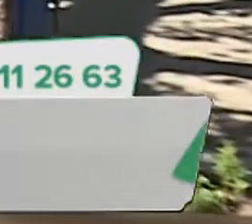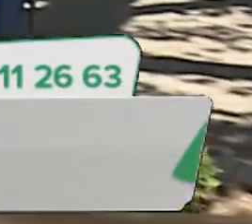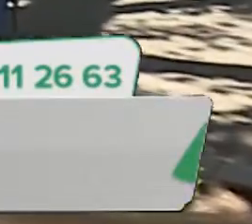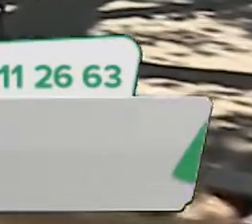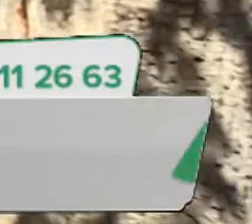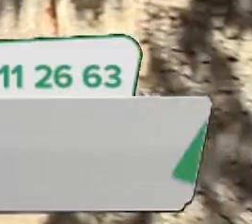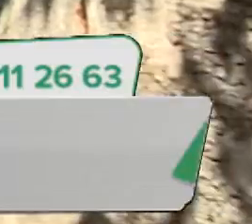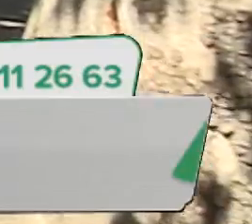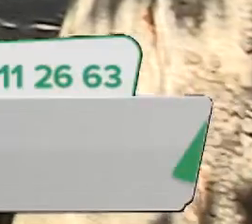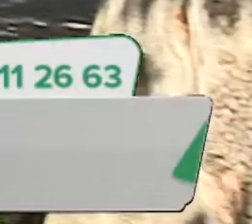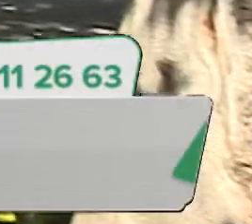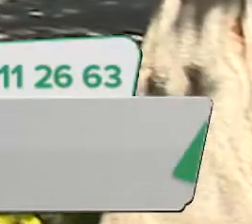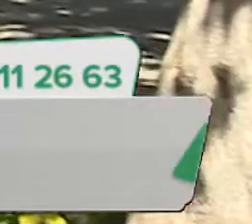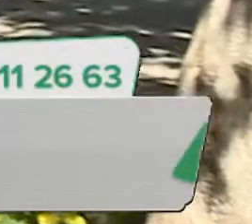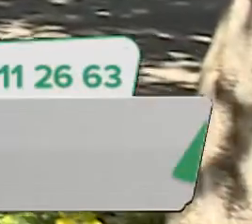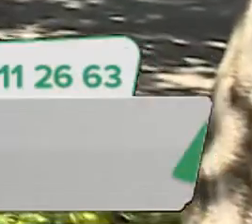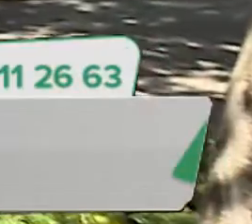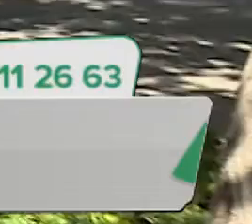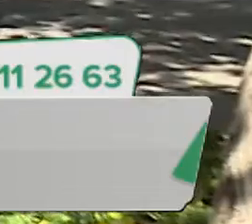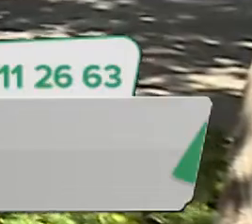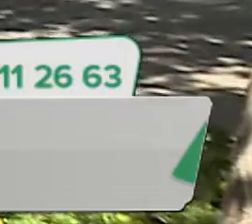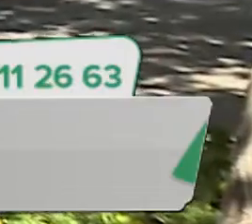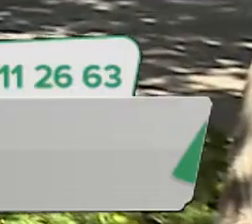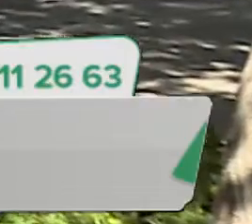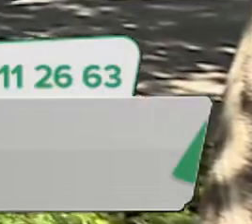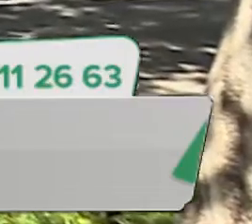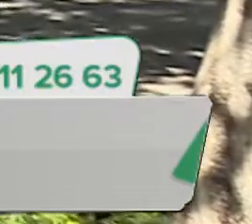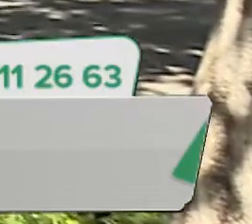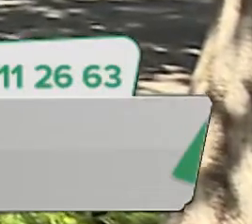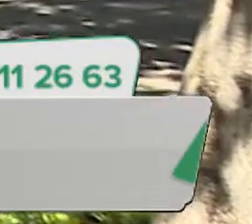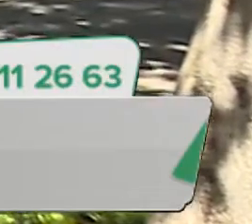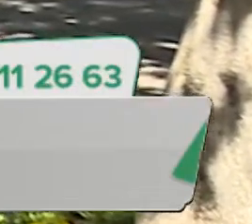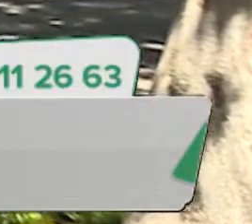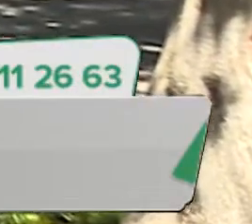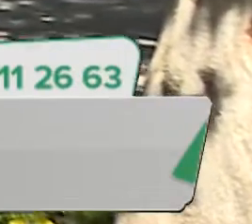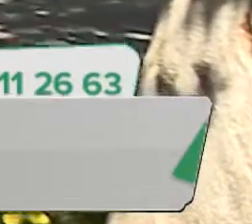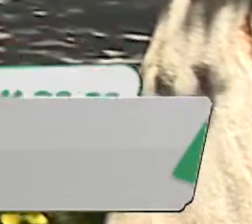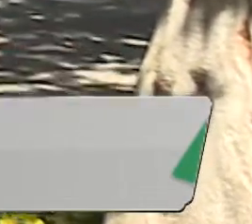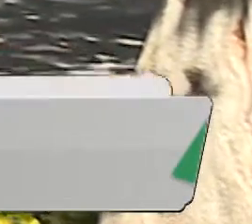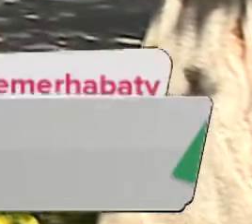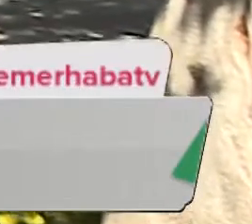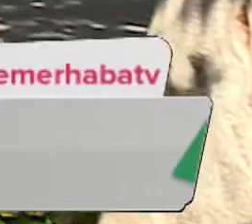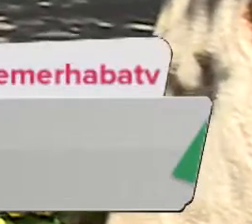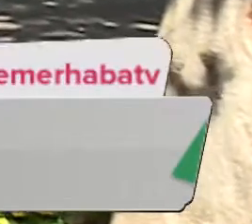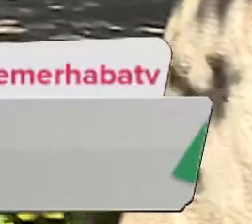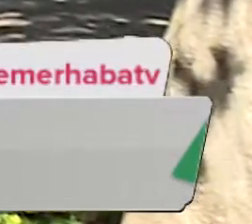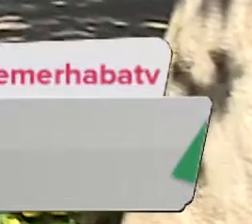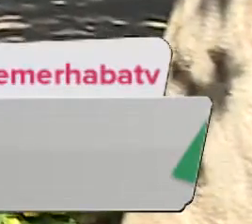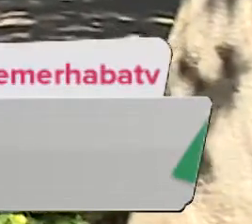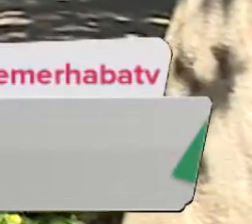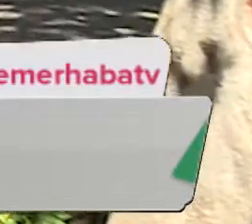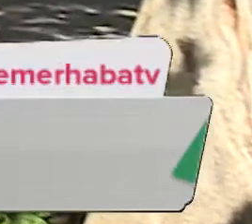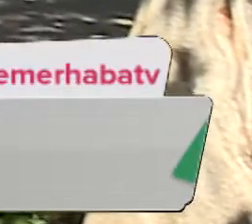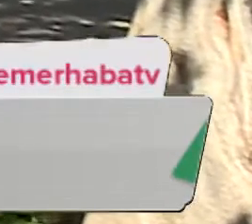olanın yaşadığı sorun ilkokula başladığı dönemde şey bir çocuktu yani paylaşımcı duygusal bir çocuktu çokça